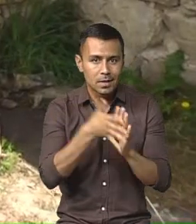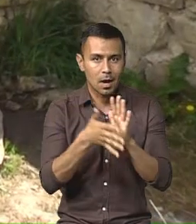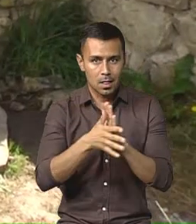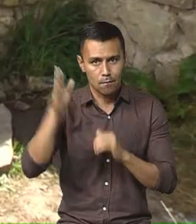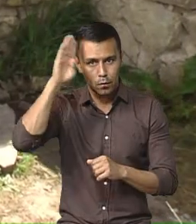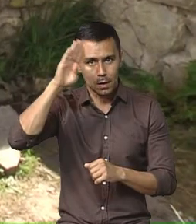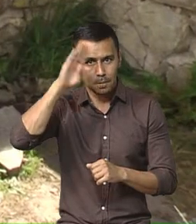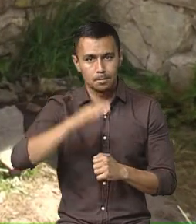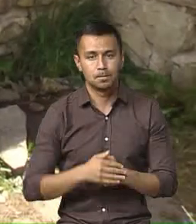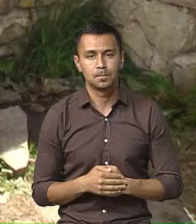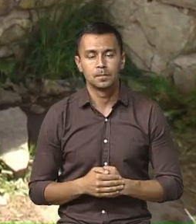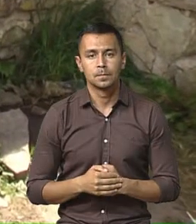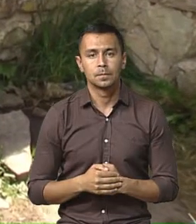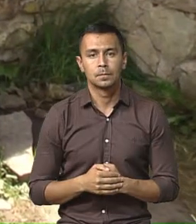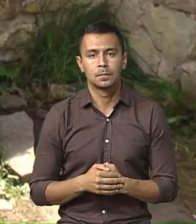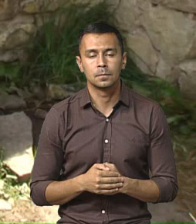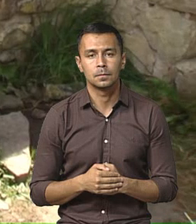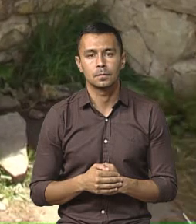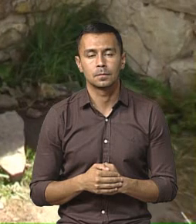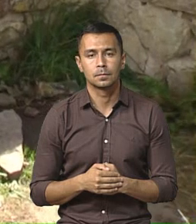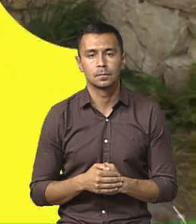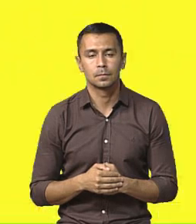Олександр Горішевський. Новини на Суспільному. Хмельниччина.